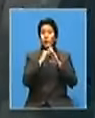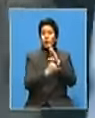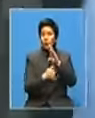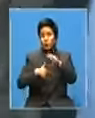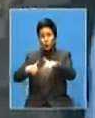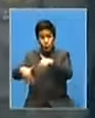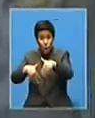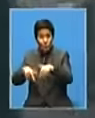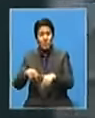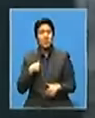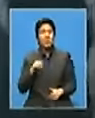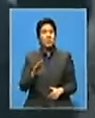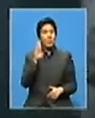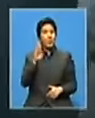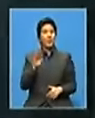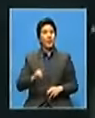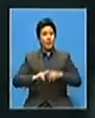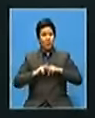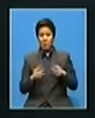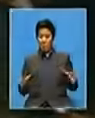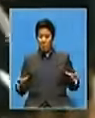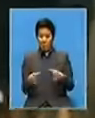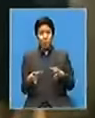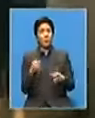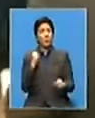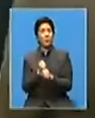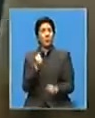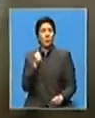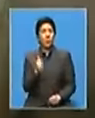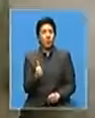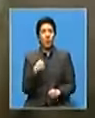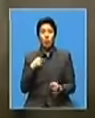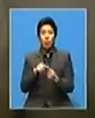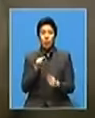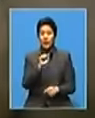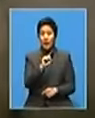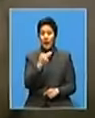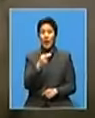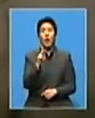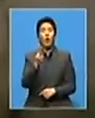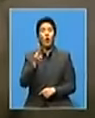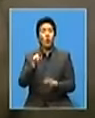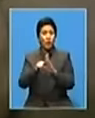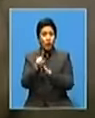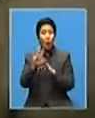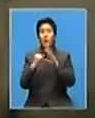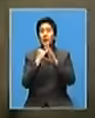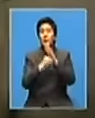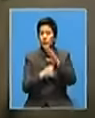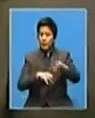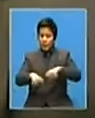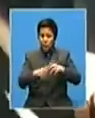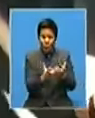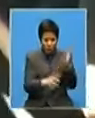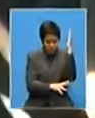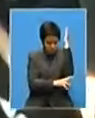นและผู้ผลิตภาคเอกชนที่เข้มแข็งมีการรวมตัวกันของกลุ่มสหกรณ์ภายในจังหวัดเพื่อบริหารจัดการผ